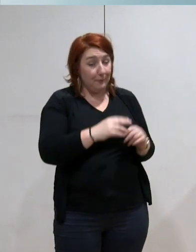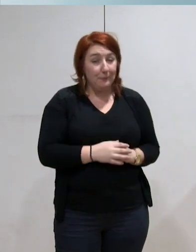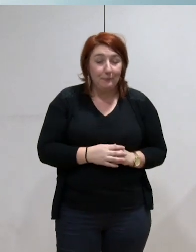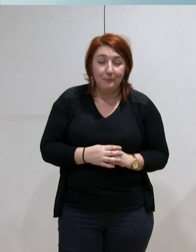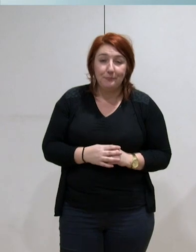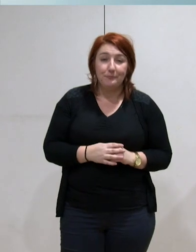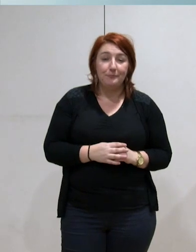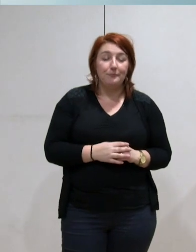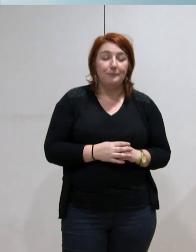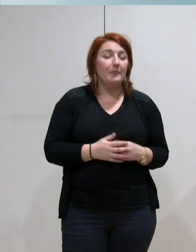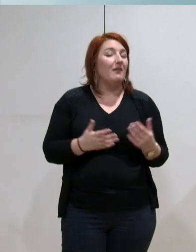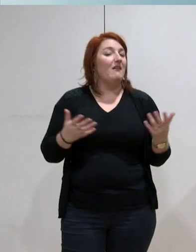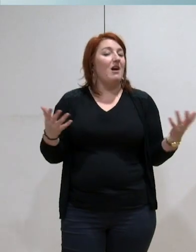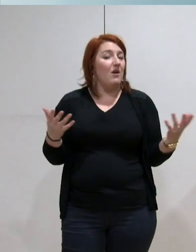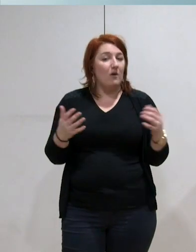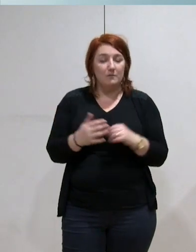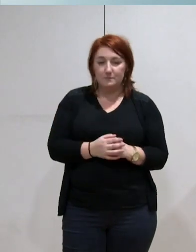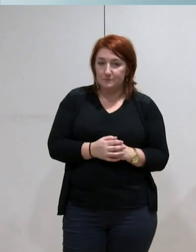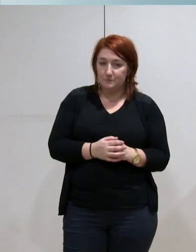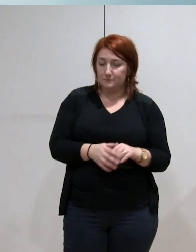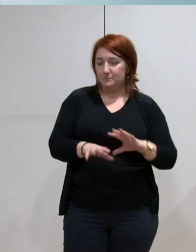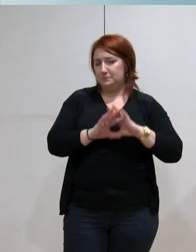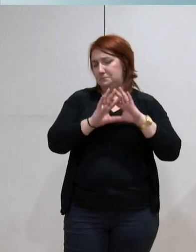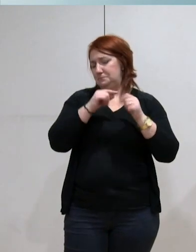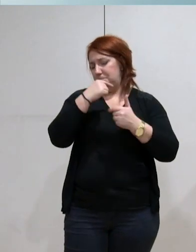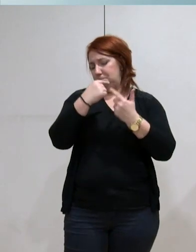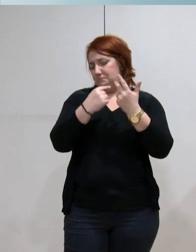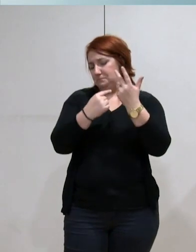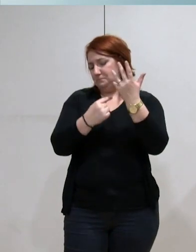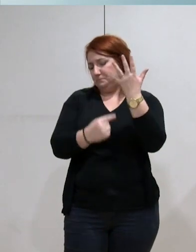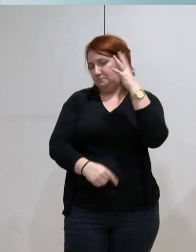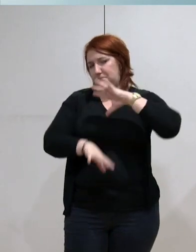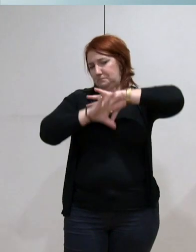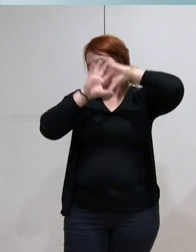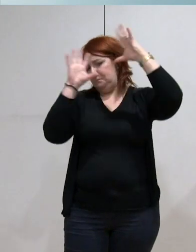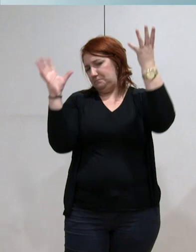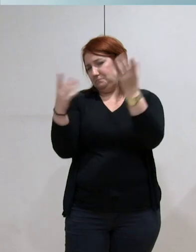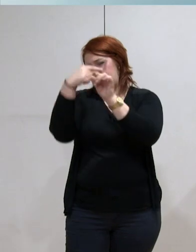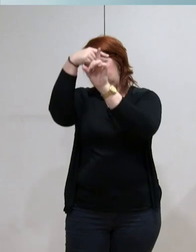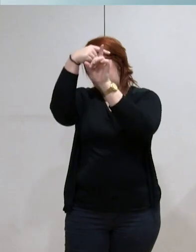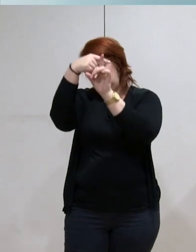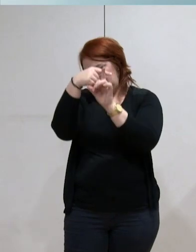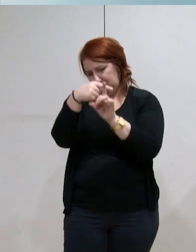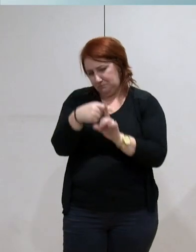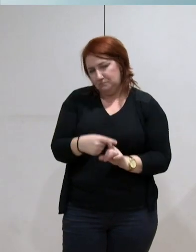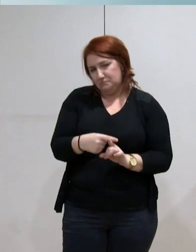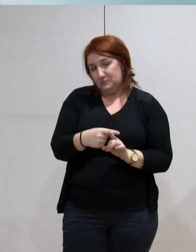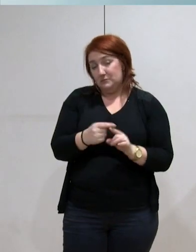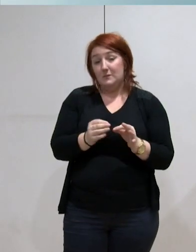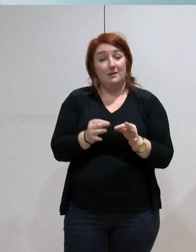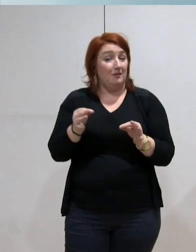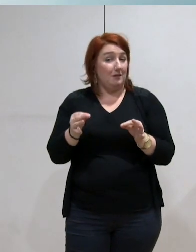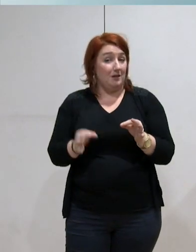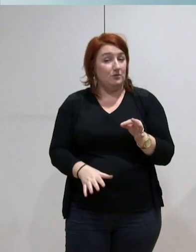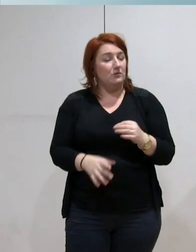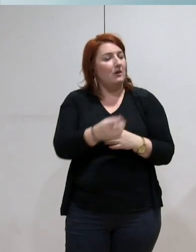mandat alors tout cela réuni et additionné montre bien au final que le problème que vous dénoncez sur la